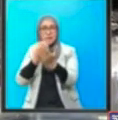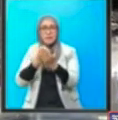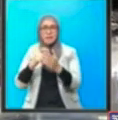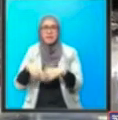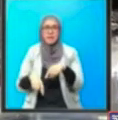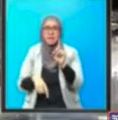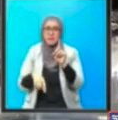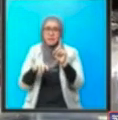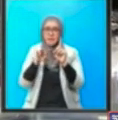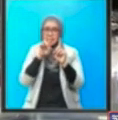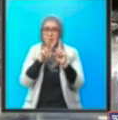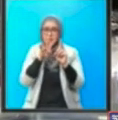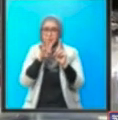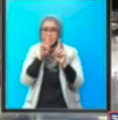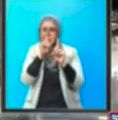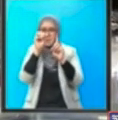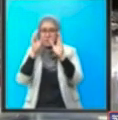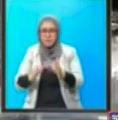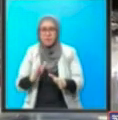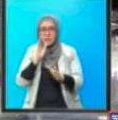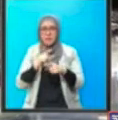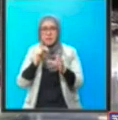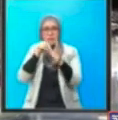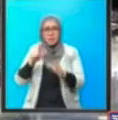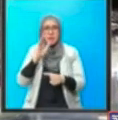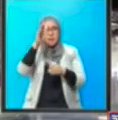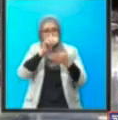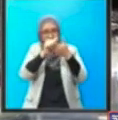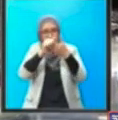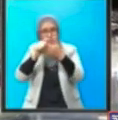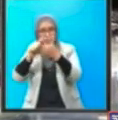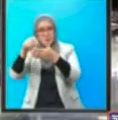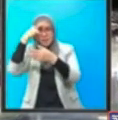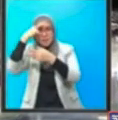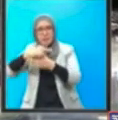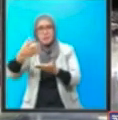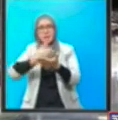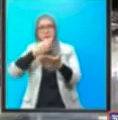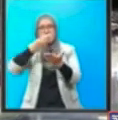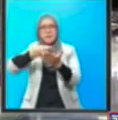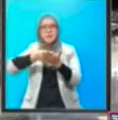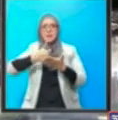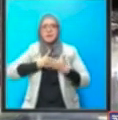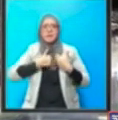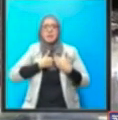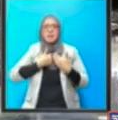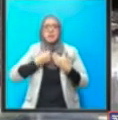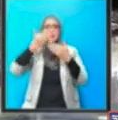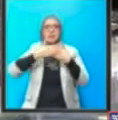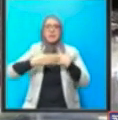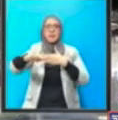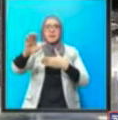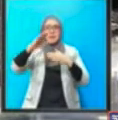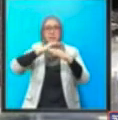orang peserta akan dibimbing untuk menjana pendapatan sendiri secara freelancing sebaik saja menamatkan latihan